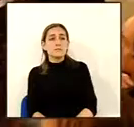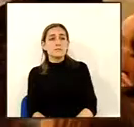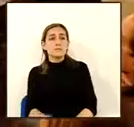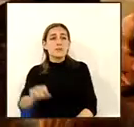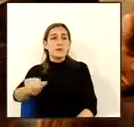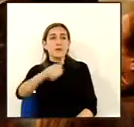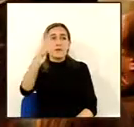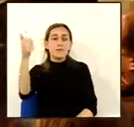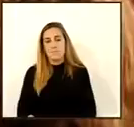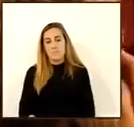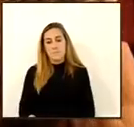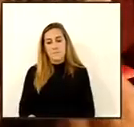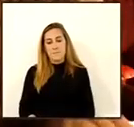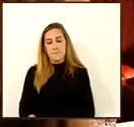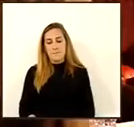Queda aprovada la moció.